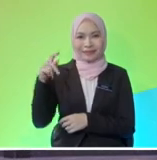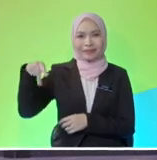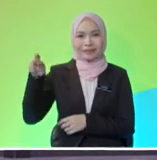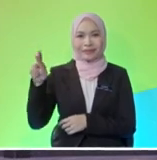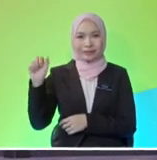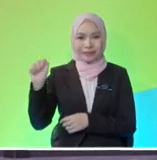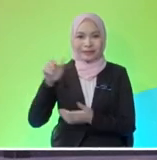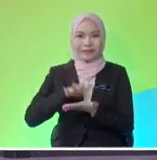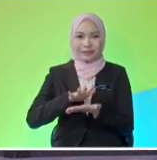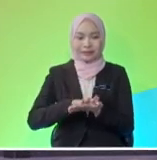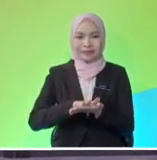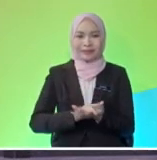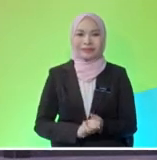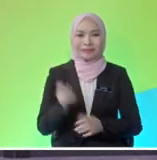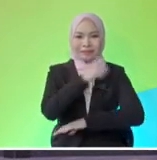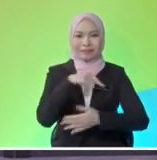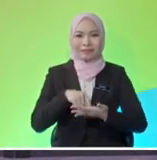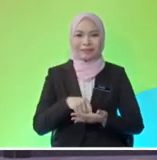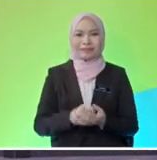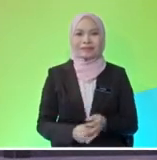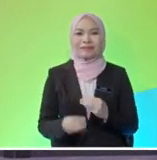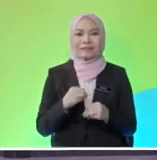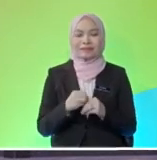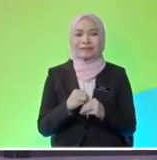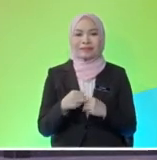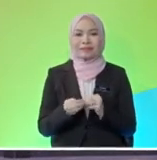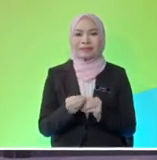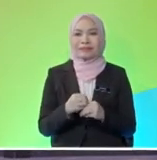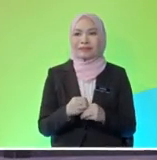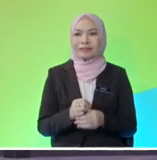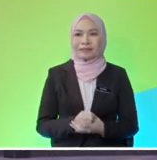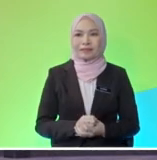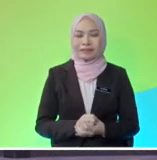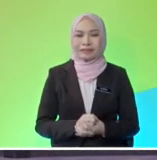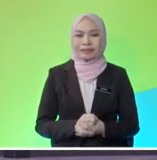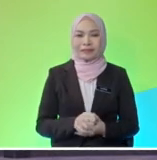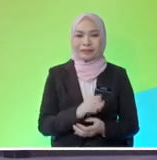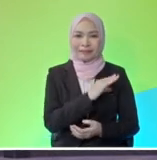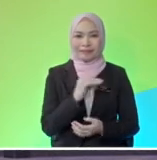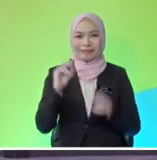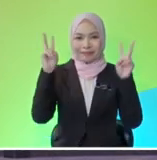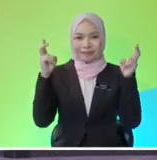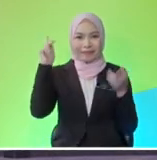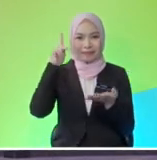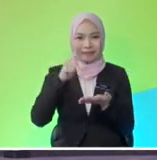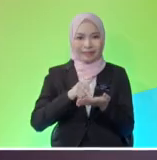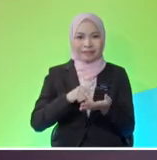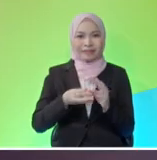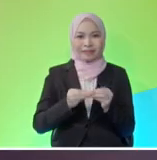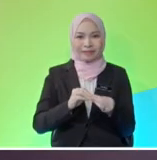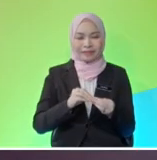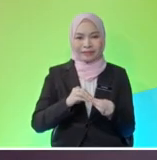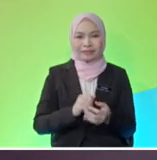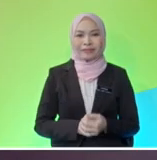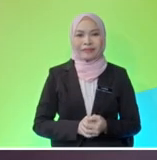pelajaran matematik awal, iaitu kita nak mengenal nombor. Baik cikgu, untuk segmen pada kali ini, apa yang akan cikgu kongsikan? Okey,